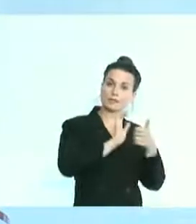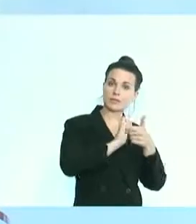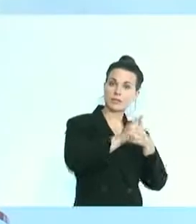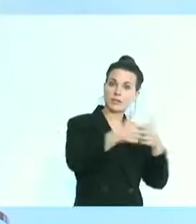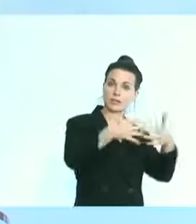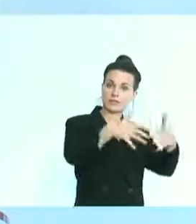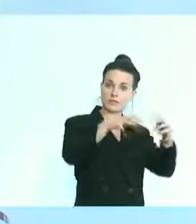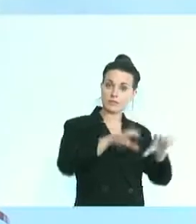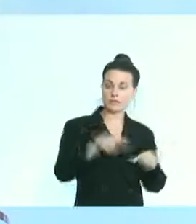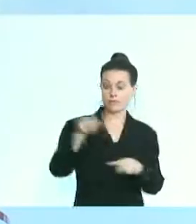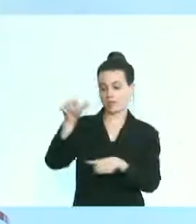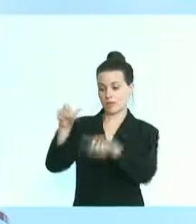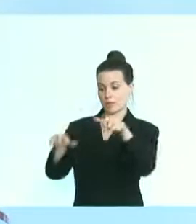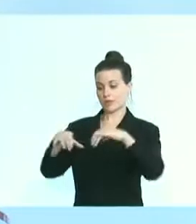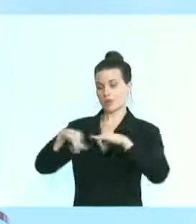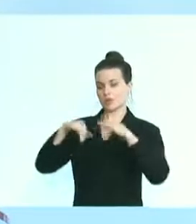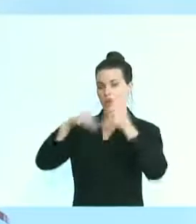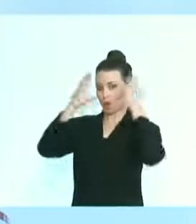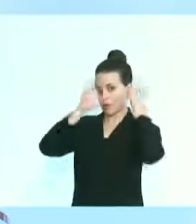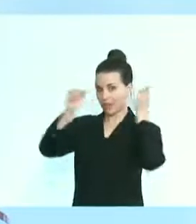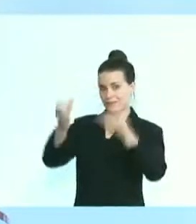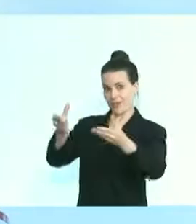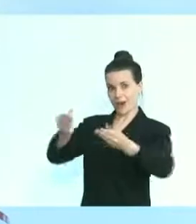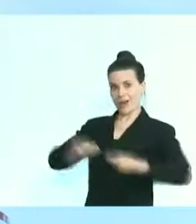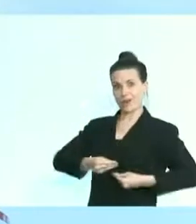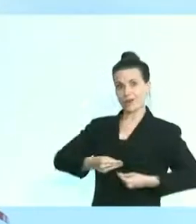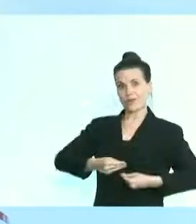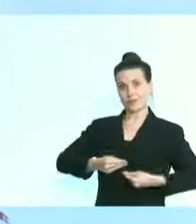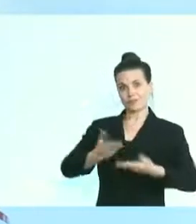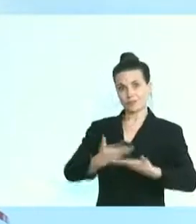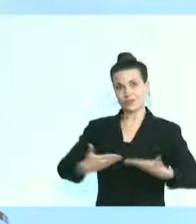conditions possibles. Et pour les collectivités, il y a